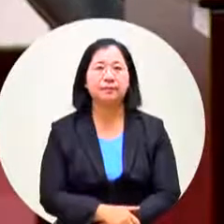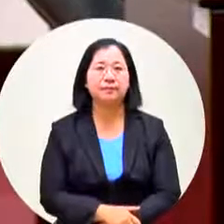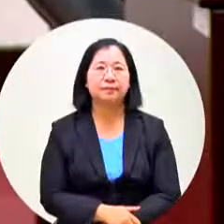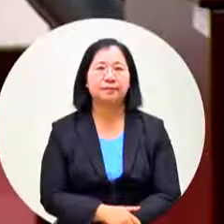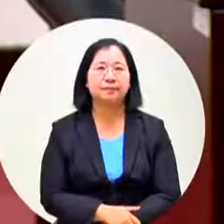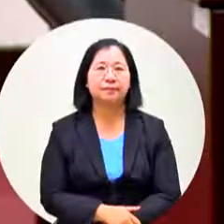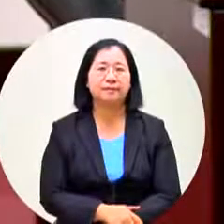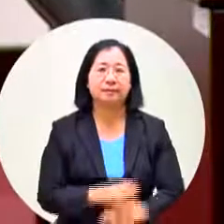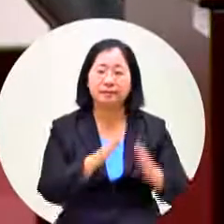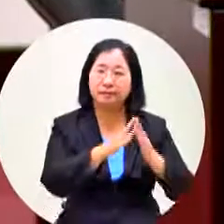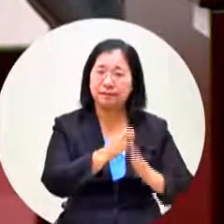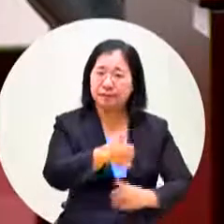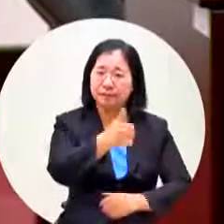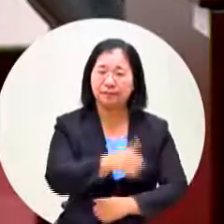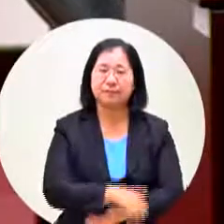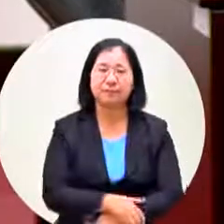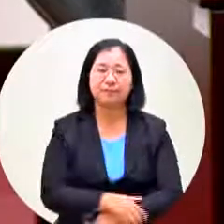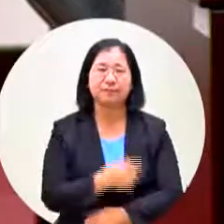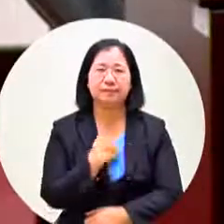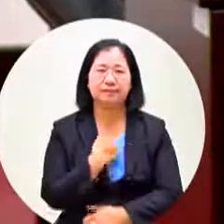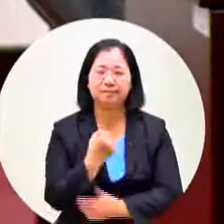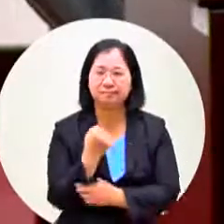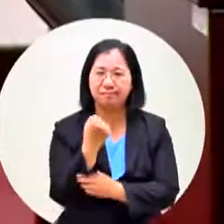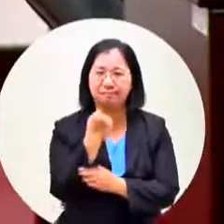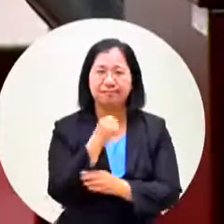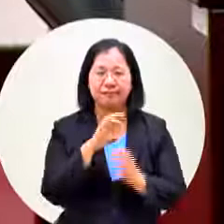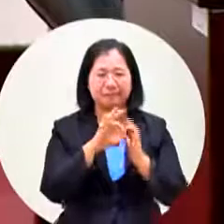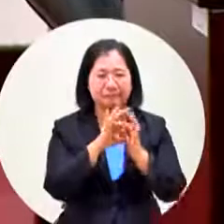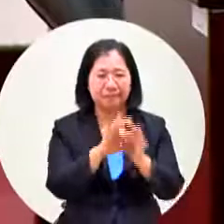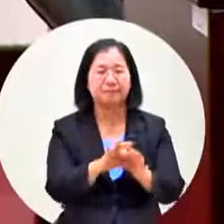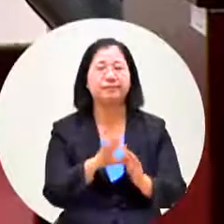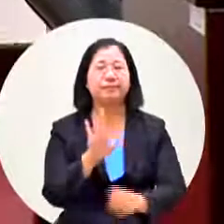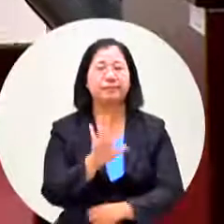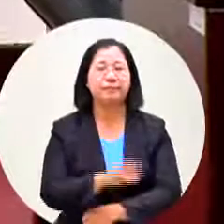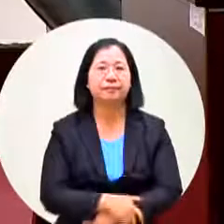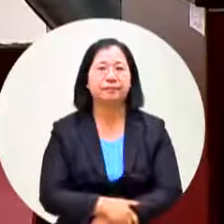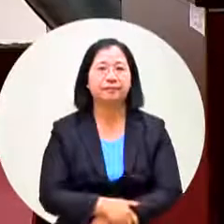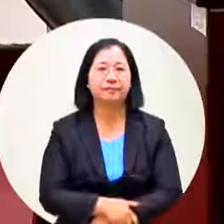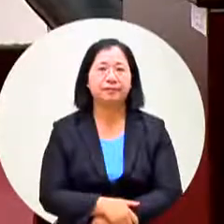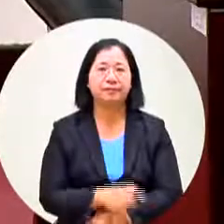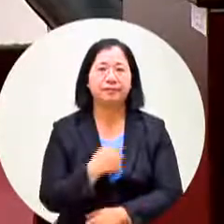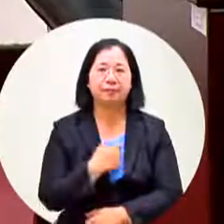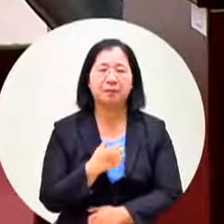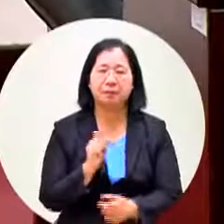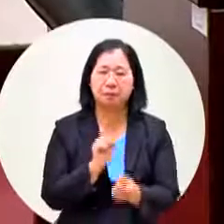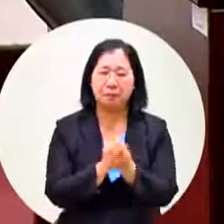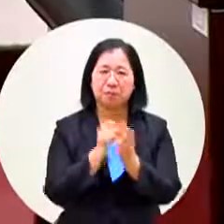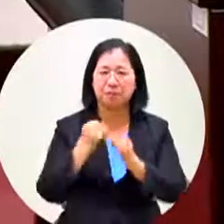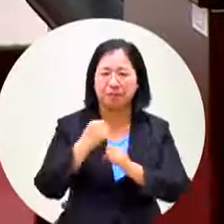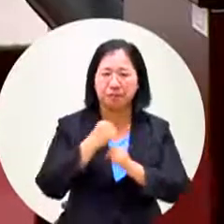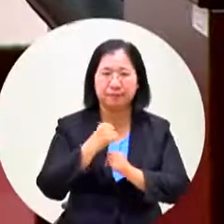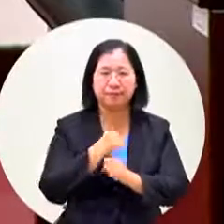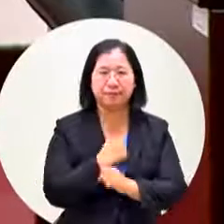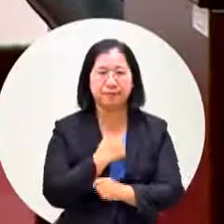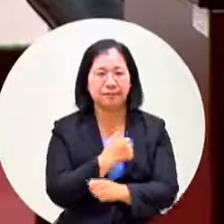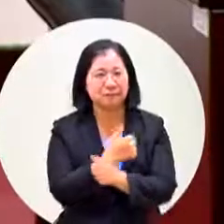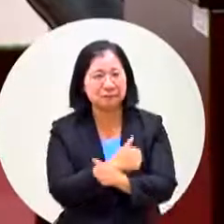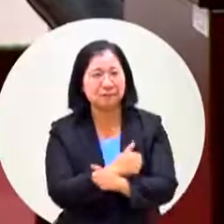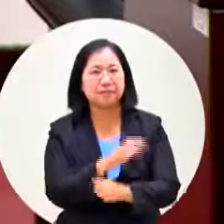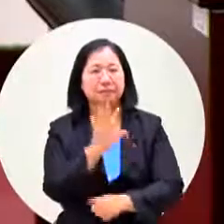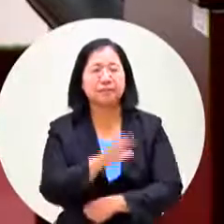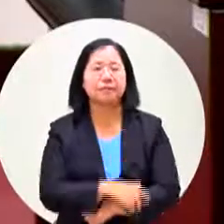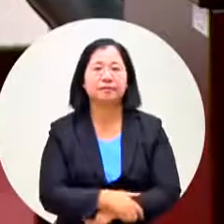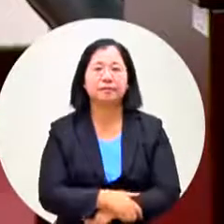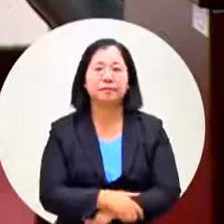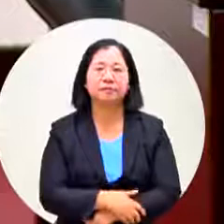个市长吼爱挺得住啦吼，啊，面对真济个即个挑战甲考验吼，